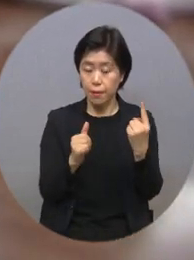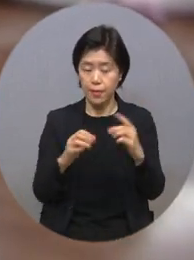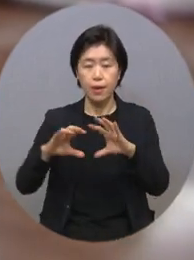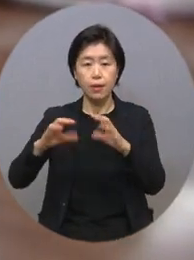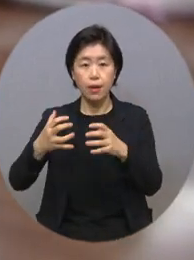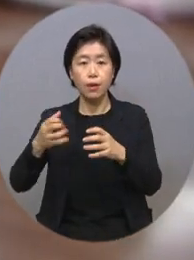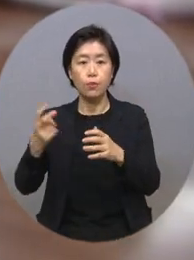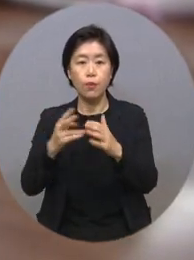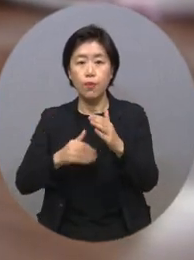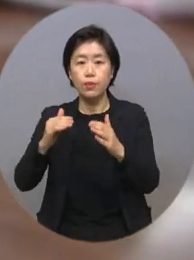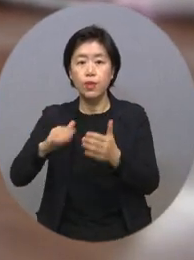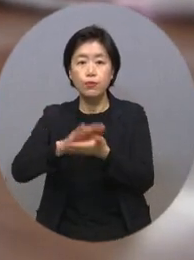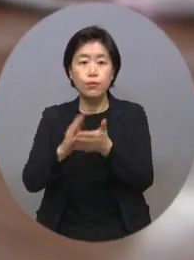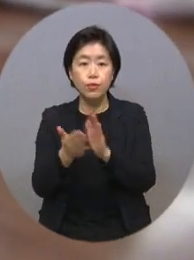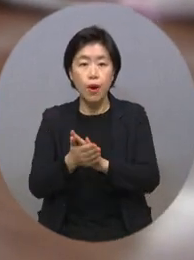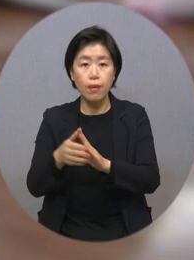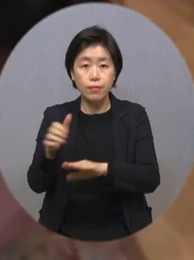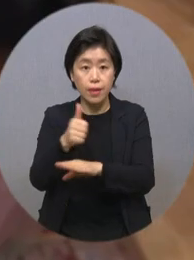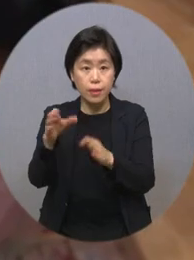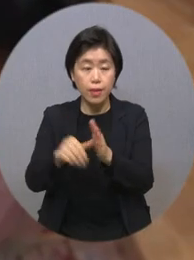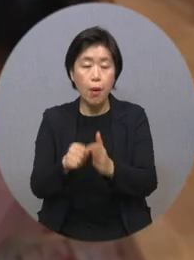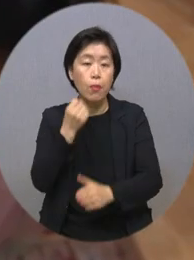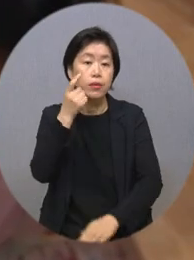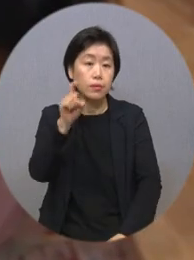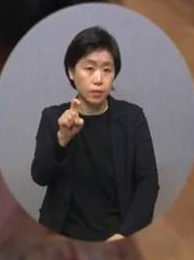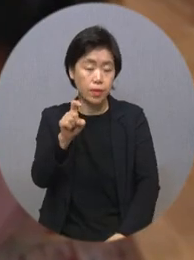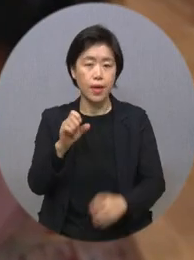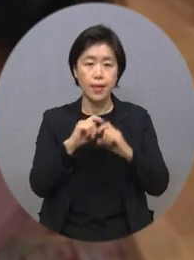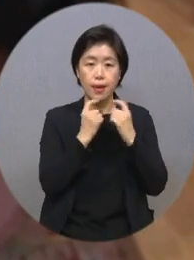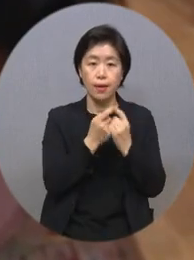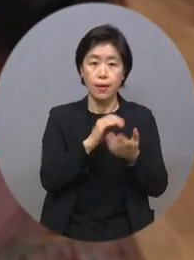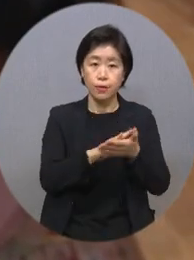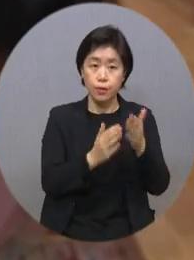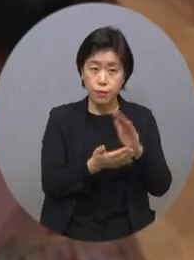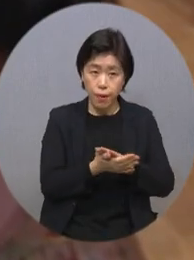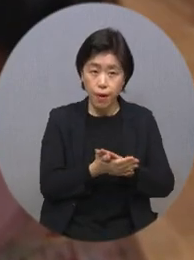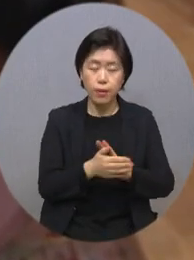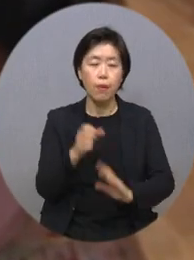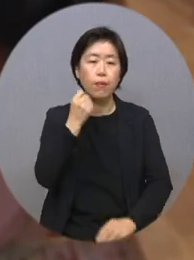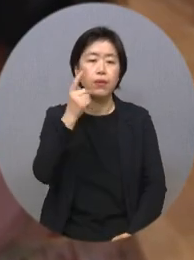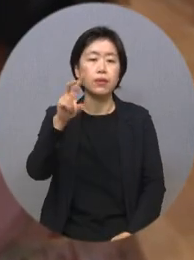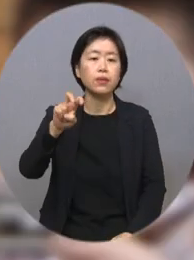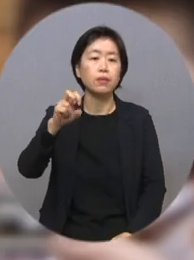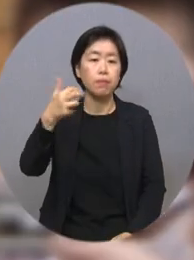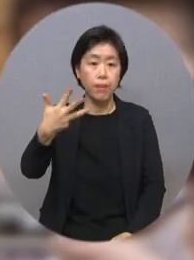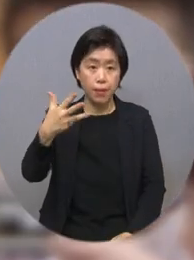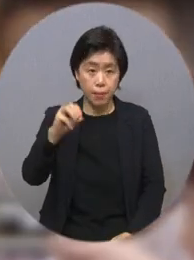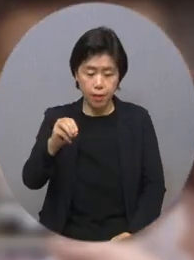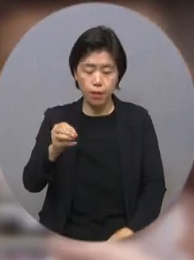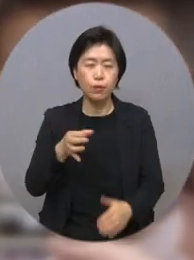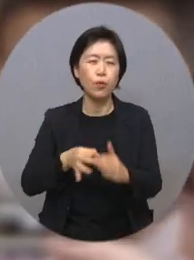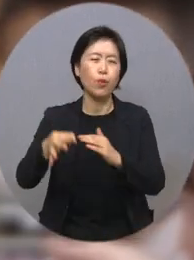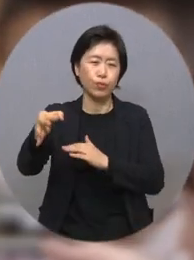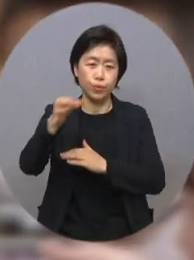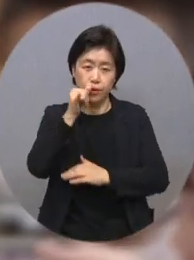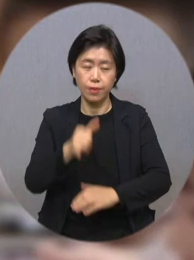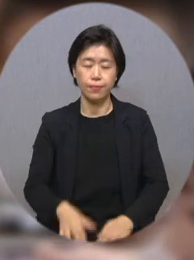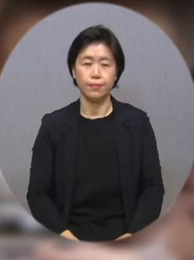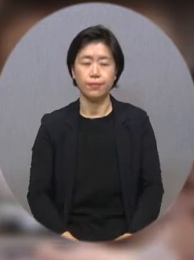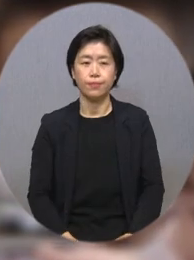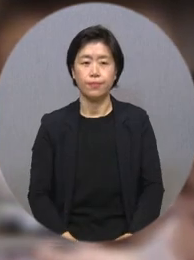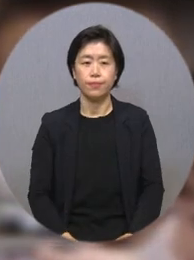유치원은 월 10만원 사립 유치원과 어린이집은 월 28만원 에 유아학비 와 보육료를 지원하게